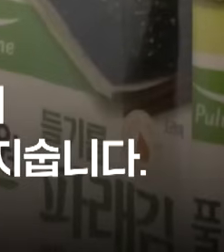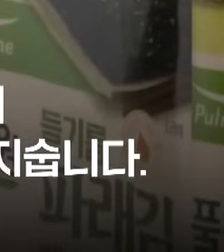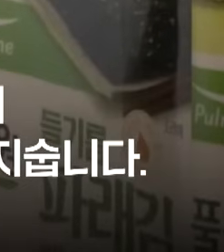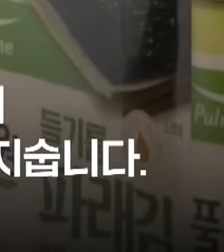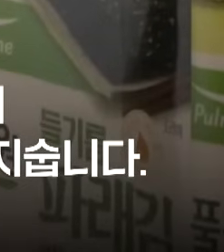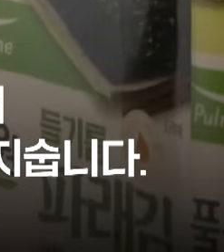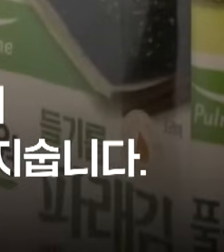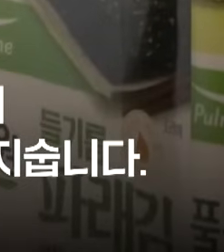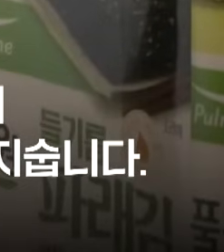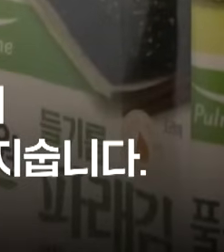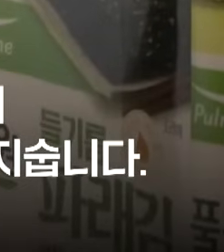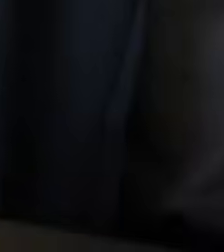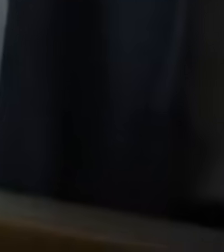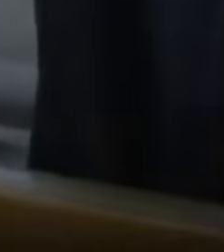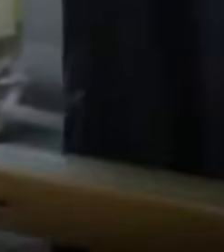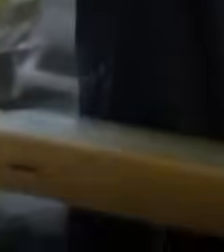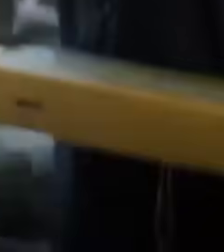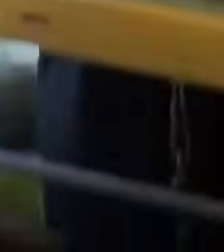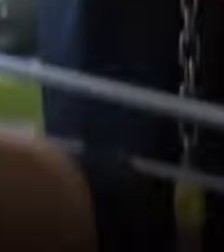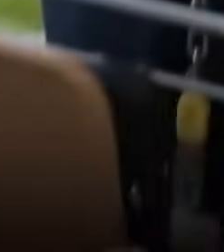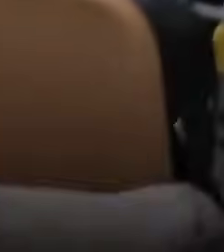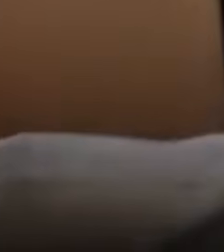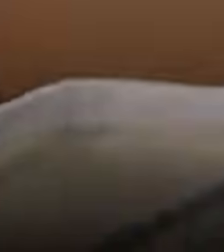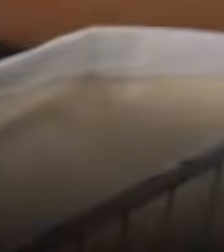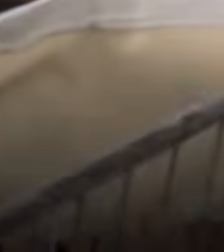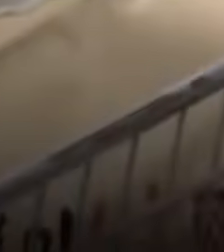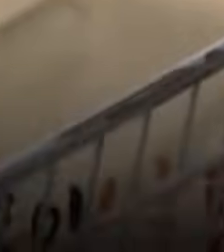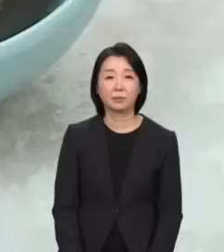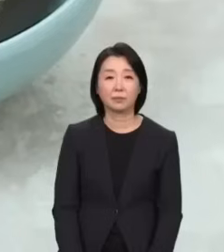김값이 꺾일진 미지수입니다.